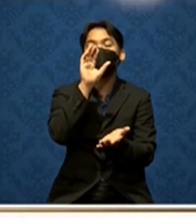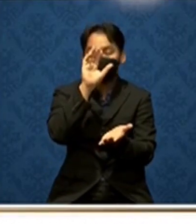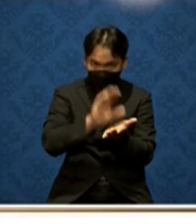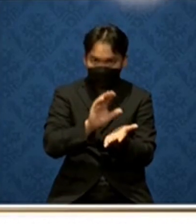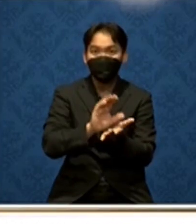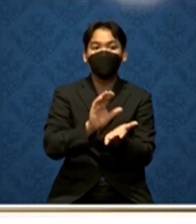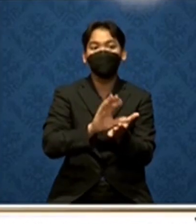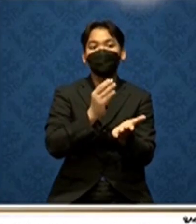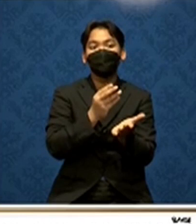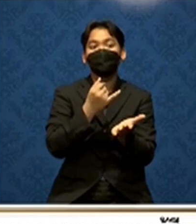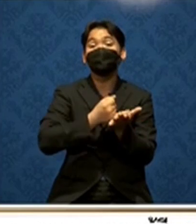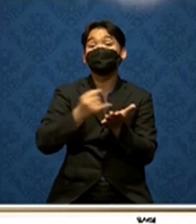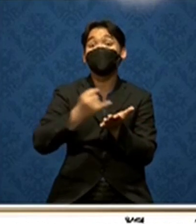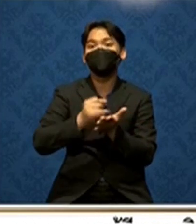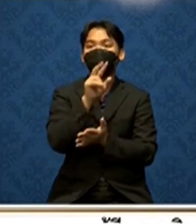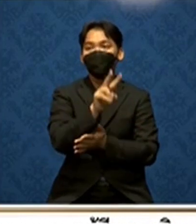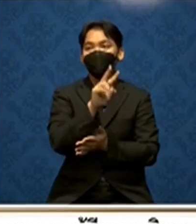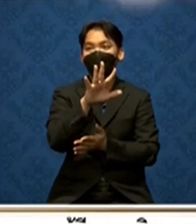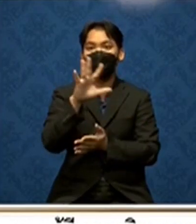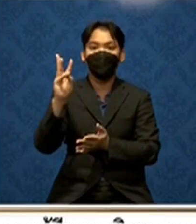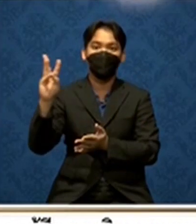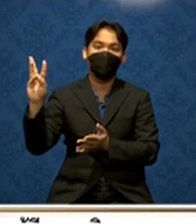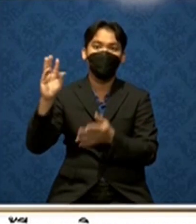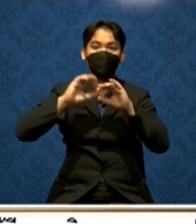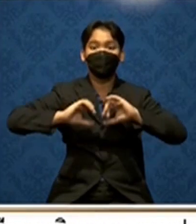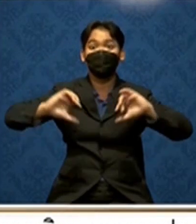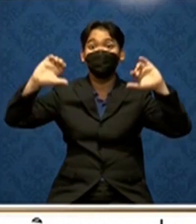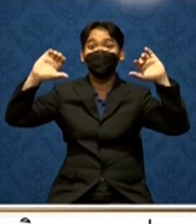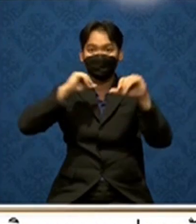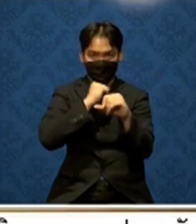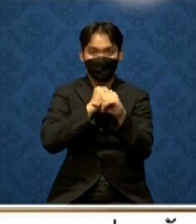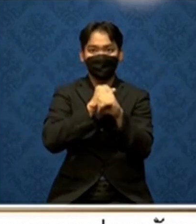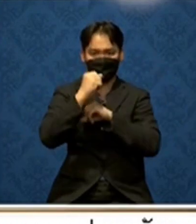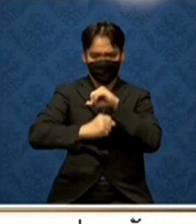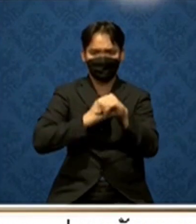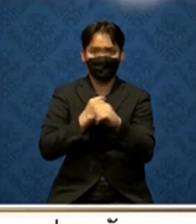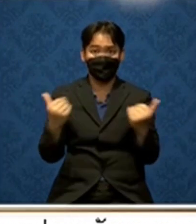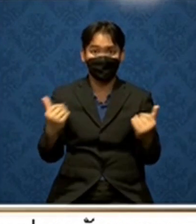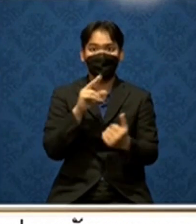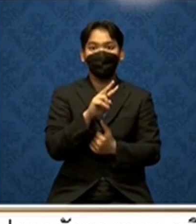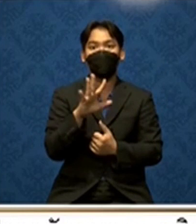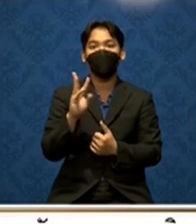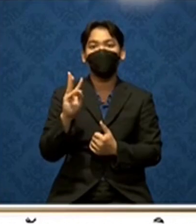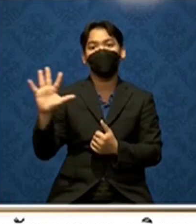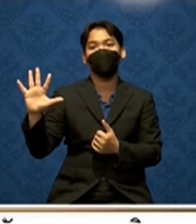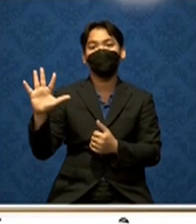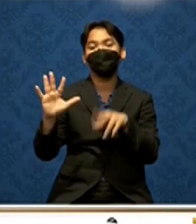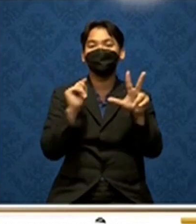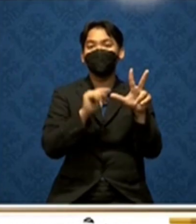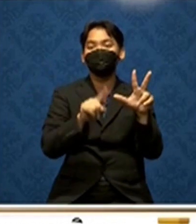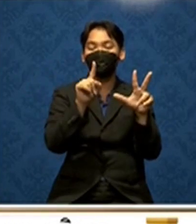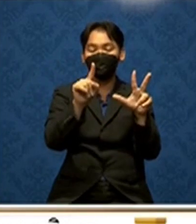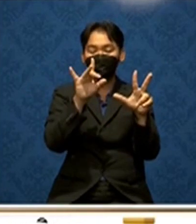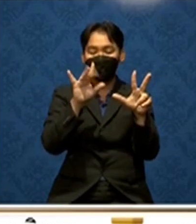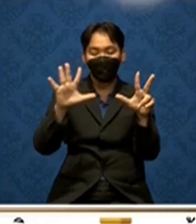ช2566ที่รัฐบาลได้จัดทำขึ้นในปีนี้ครับงบประมาณโดยรวม 3.185 ล้านล้